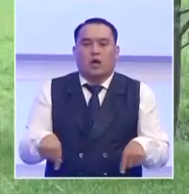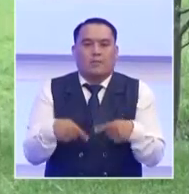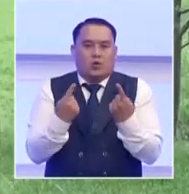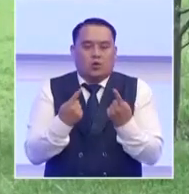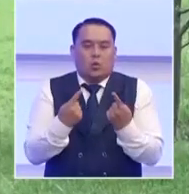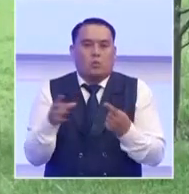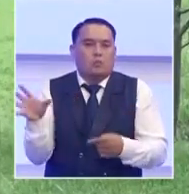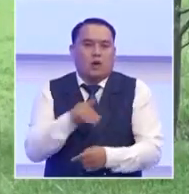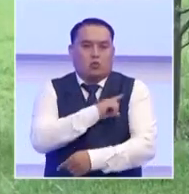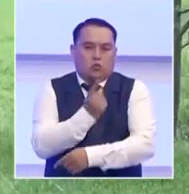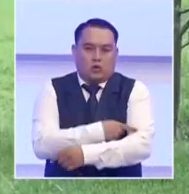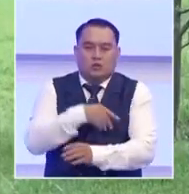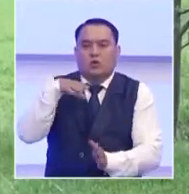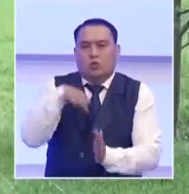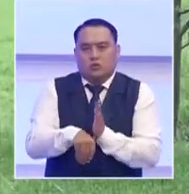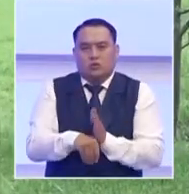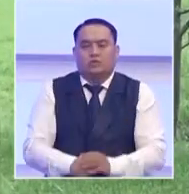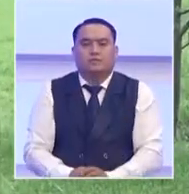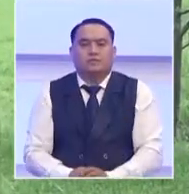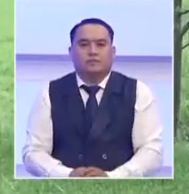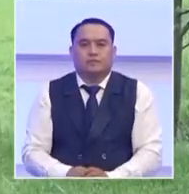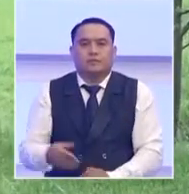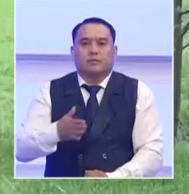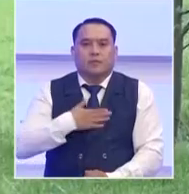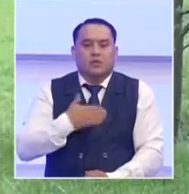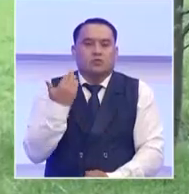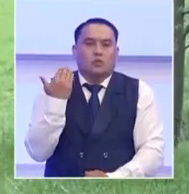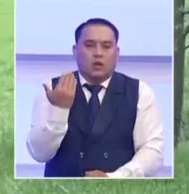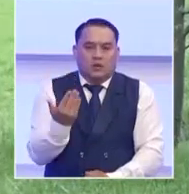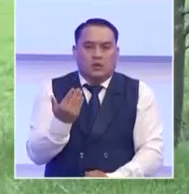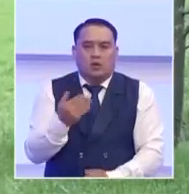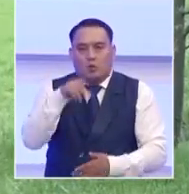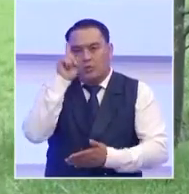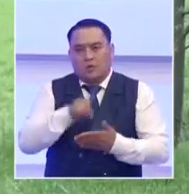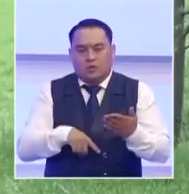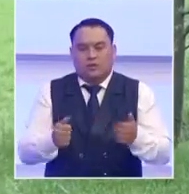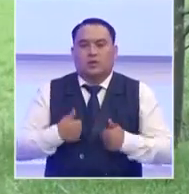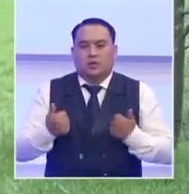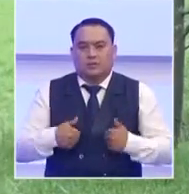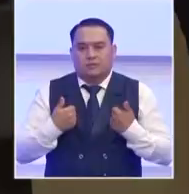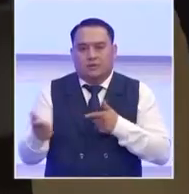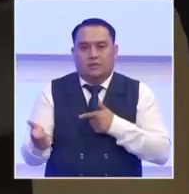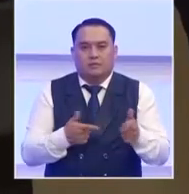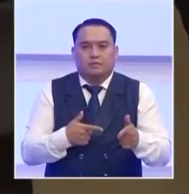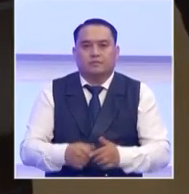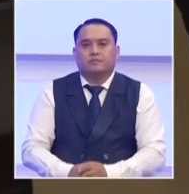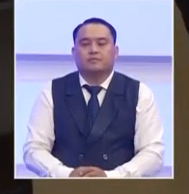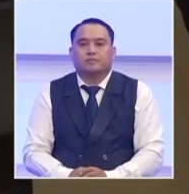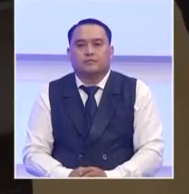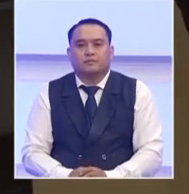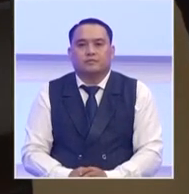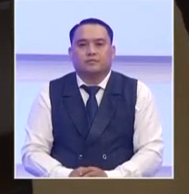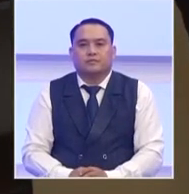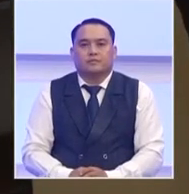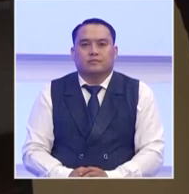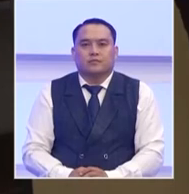арттыруға бар үлестерін қосты. Біз олардың үмітін ақтауға әр уақытта дайымыз. Уәлихан Исалиев,